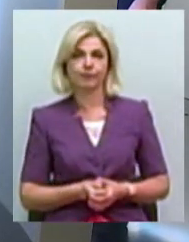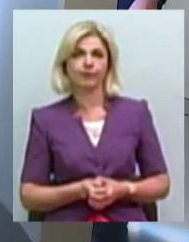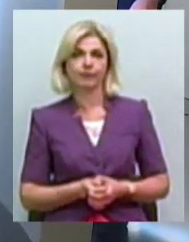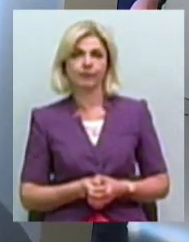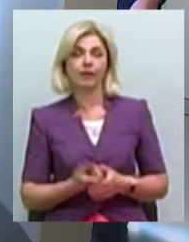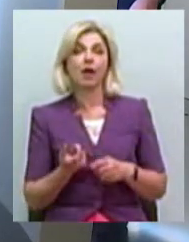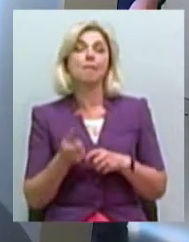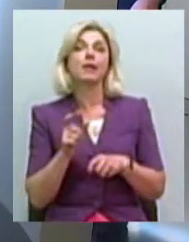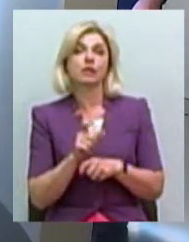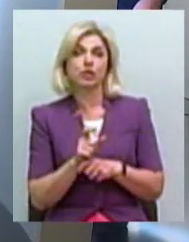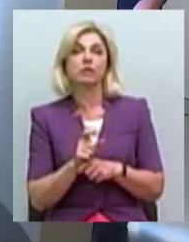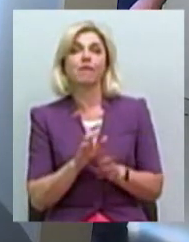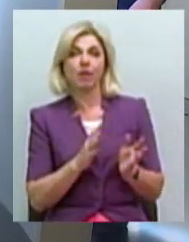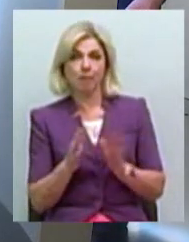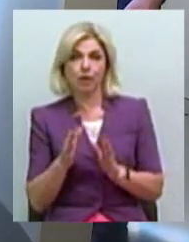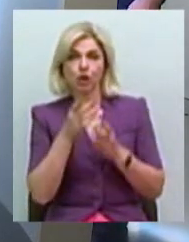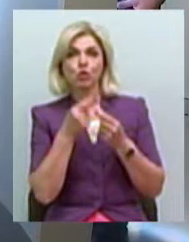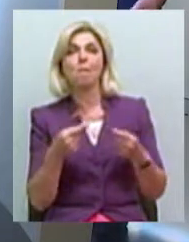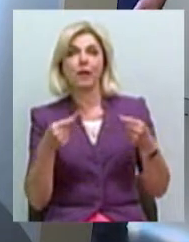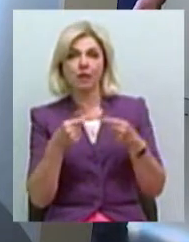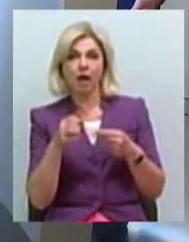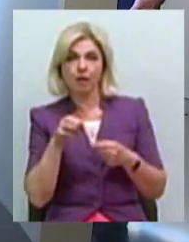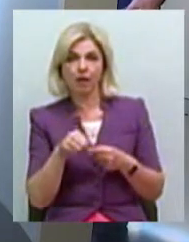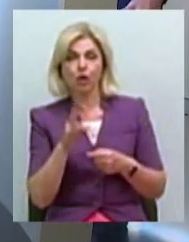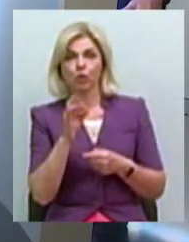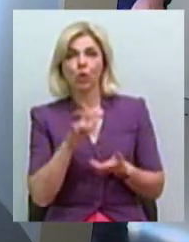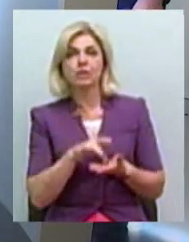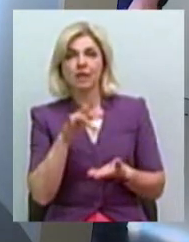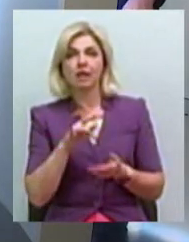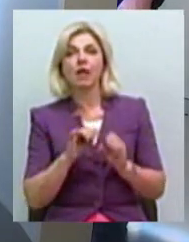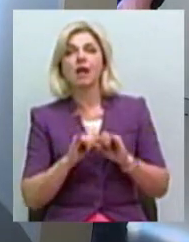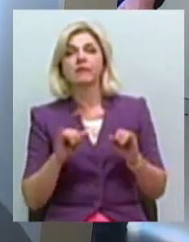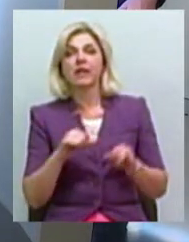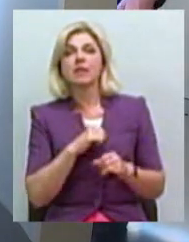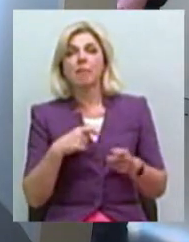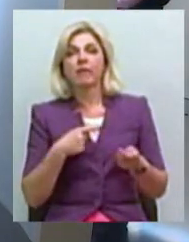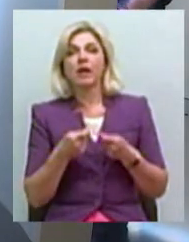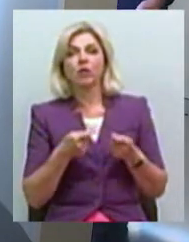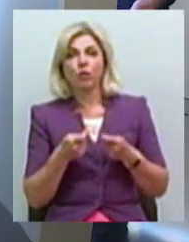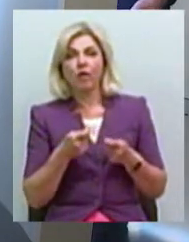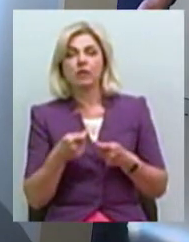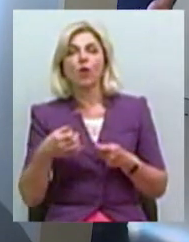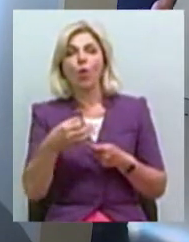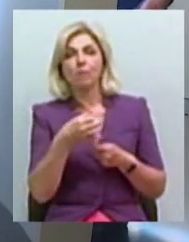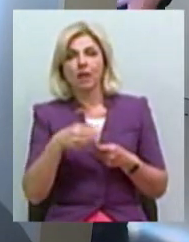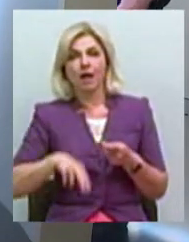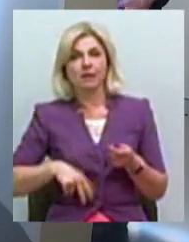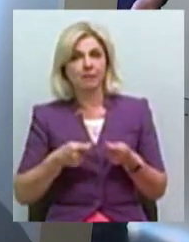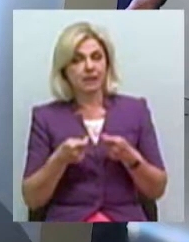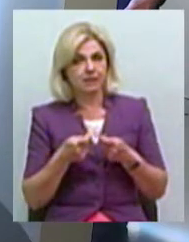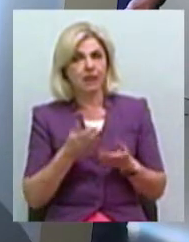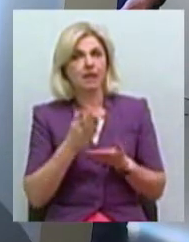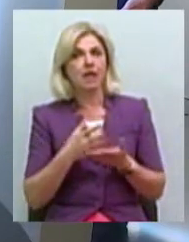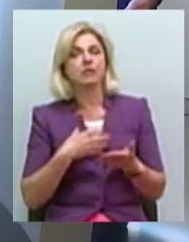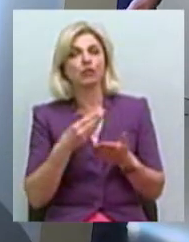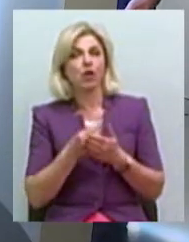Більшості випадків співпадає, але в Центрі розвитку місцевого самоврядування, в обласної державної адміністрації є своя